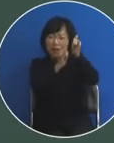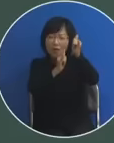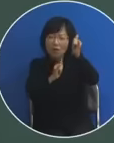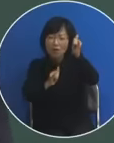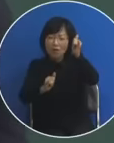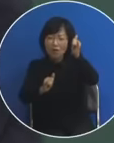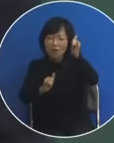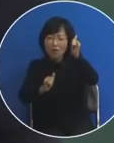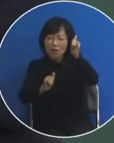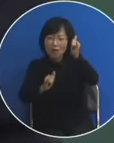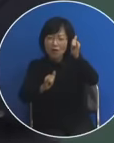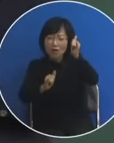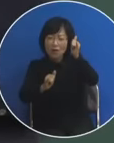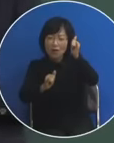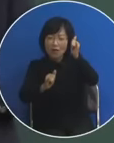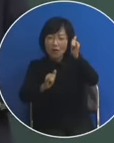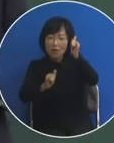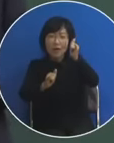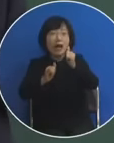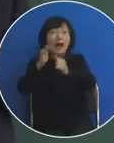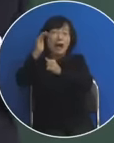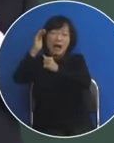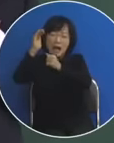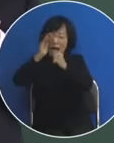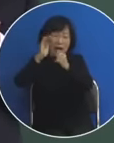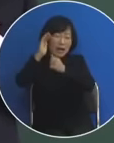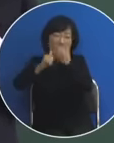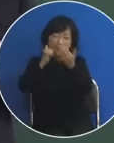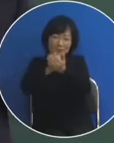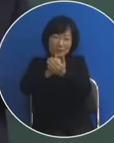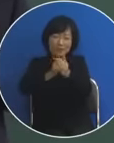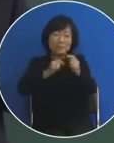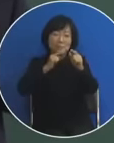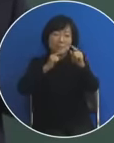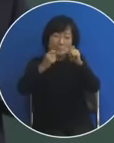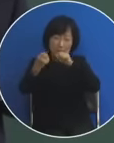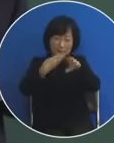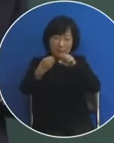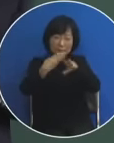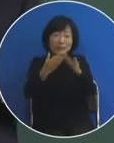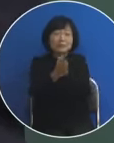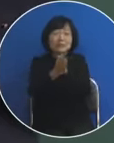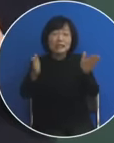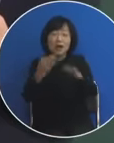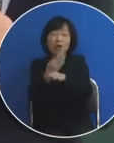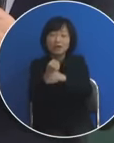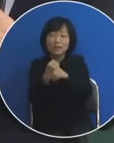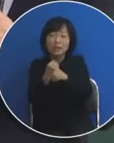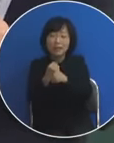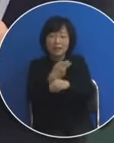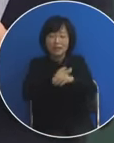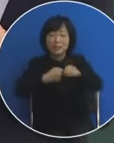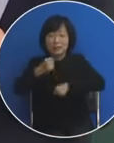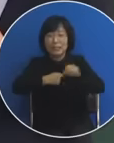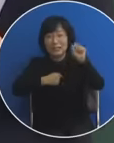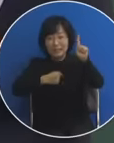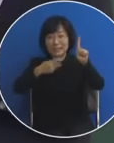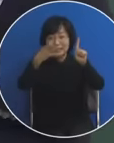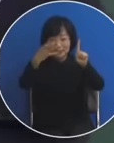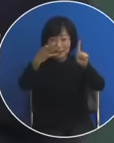begin? 이날부터 시작돼. From this day on, Acts 1:14. 사도행전 14. Acts 1:14. 여러분은